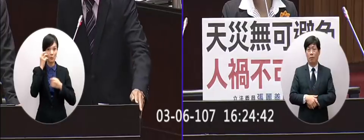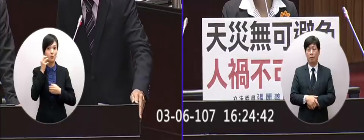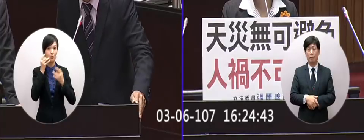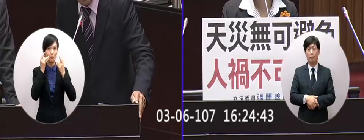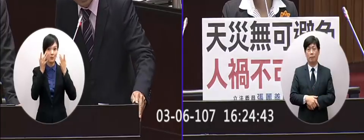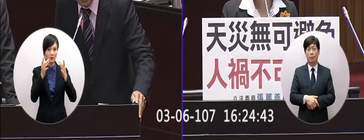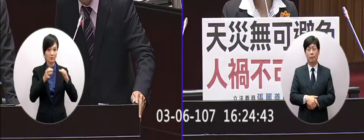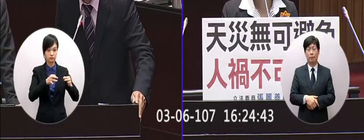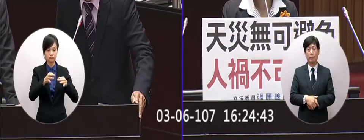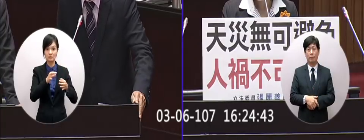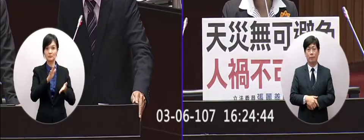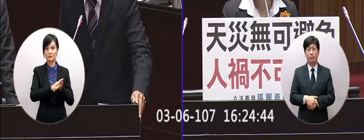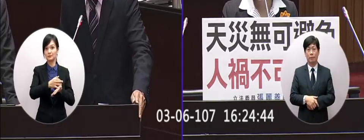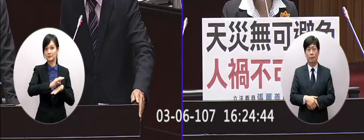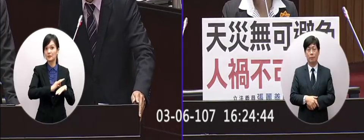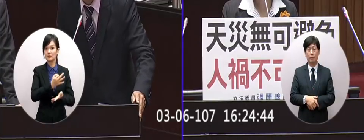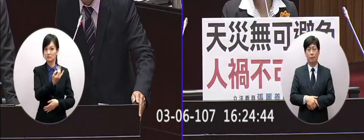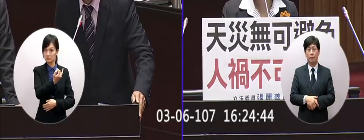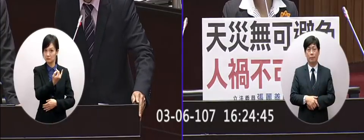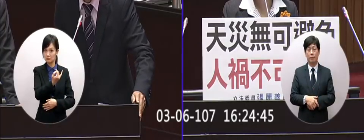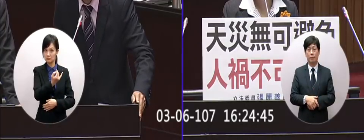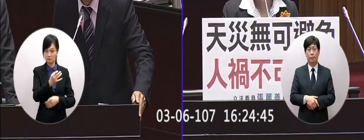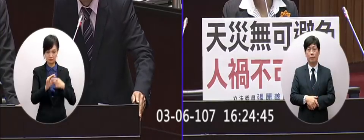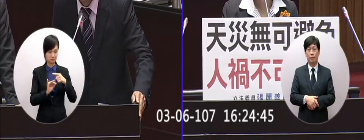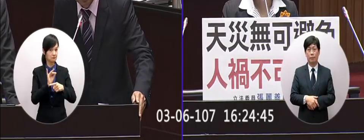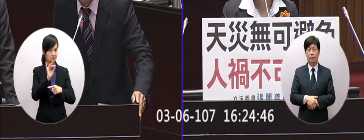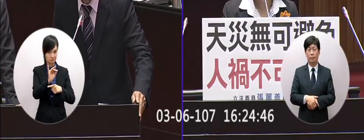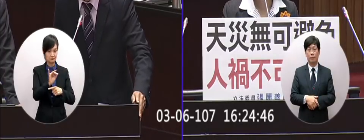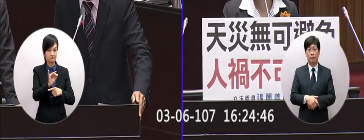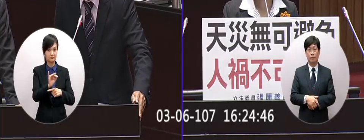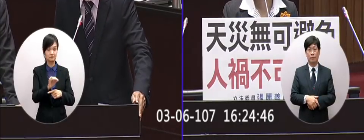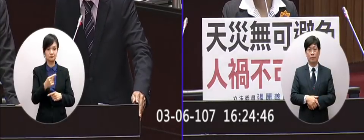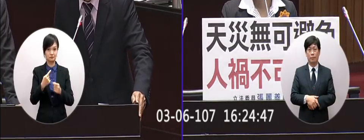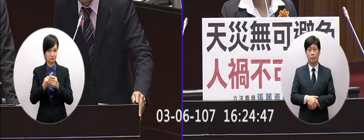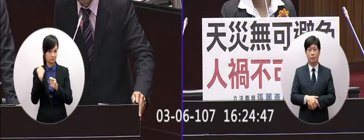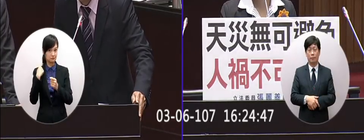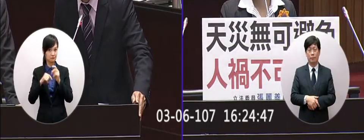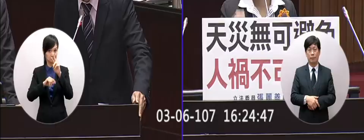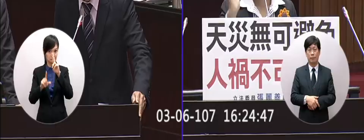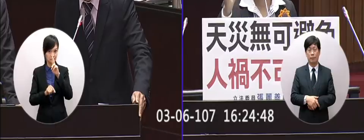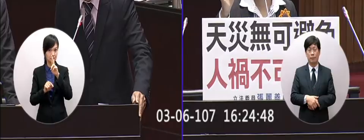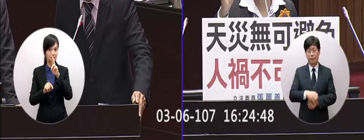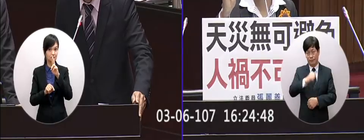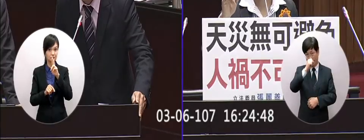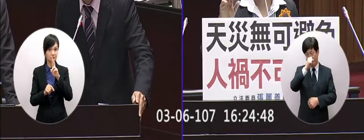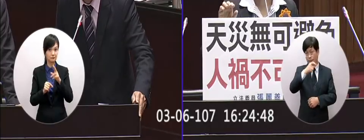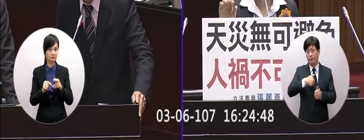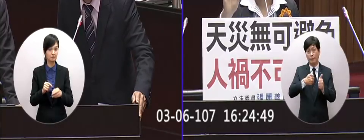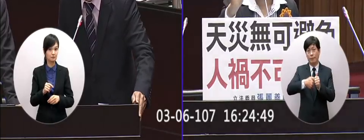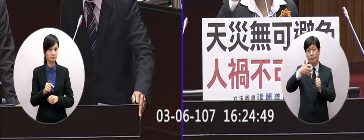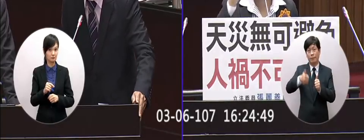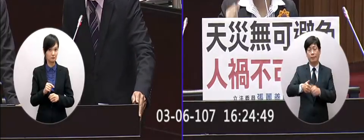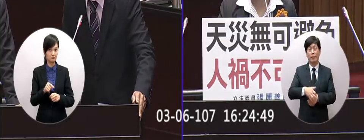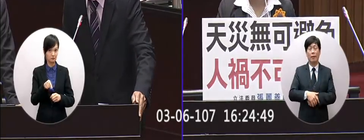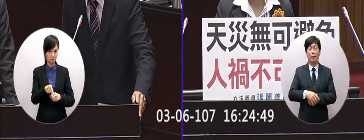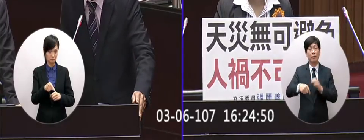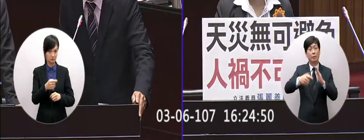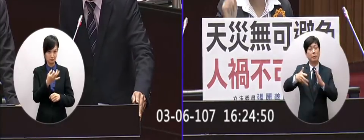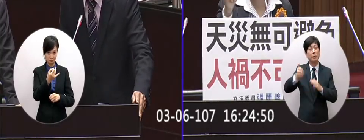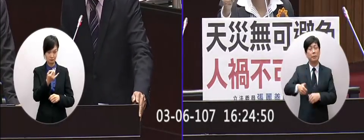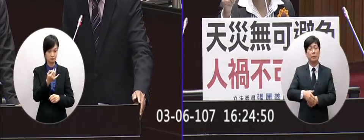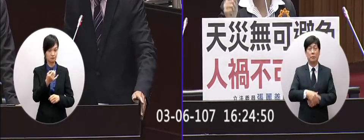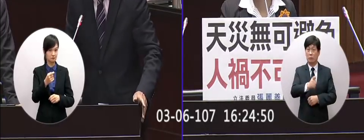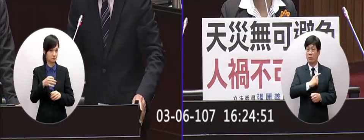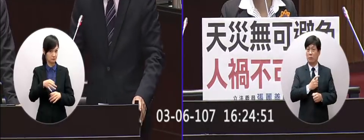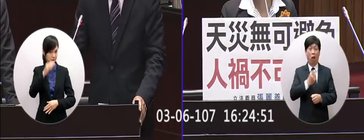的拍卖价格， 好， 百分之百。去年12月31.7块， 来，副主委， 远高于过去的一年来的